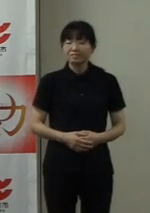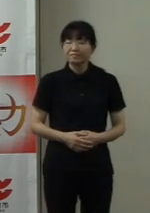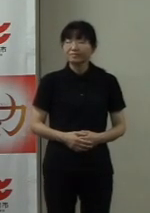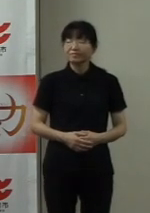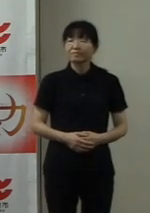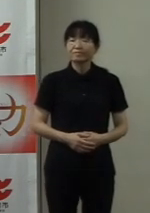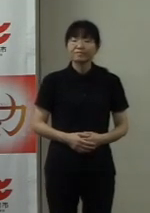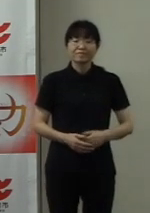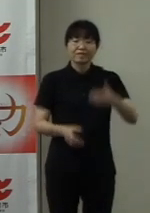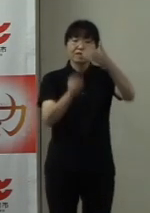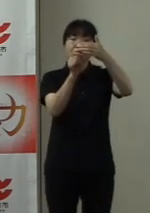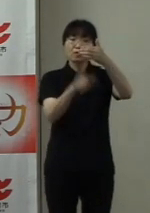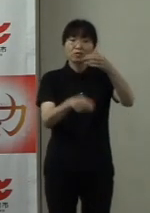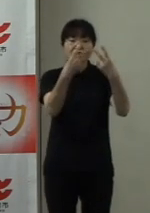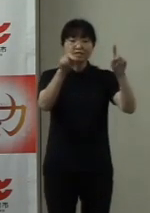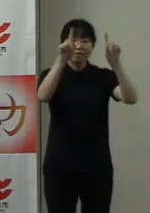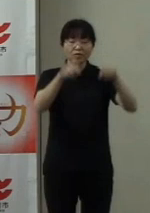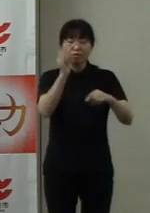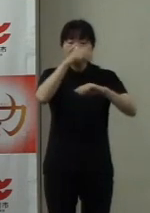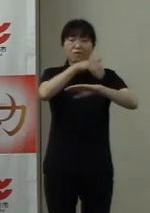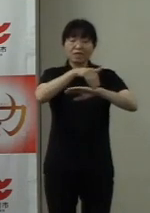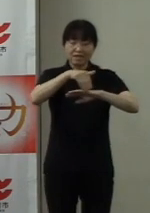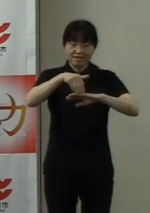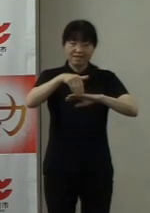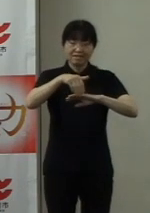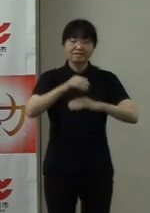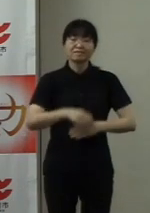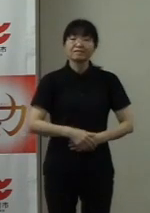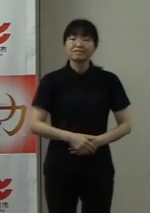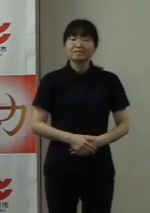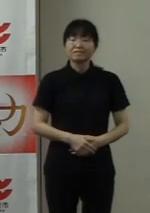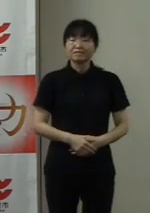はい、それでは9月の行事予定ということであります。